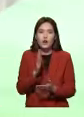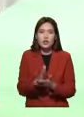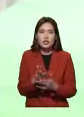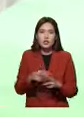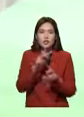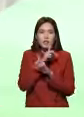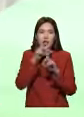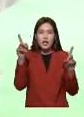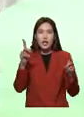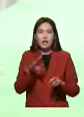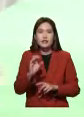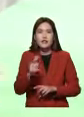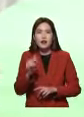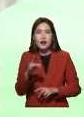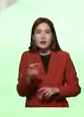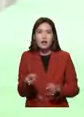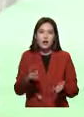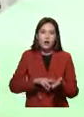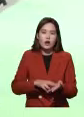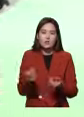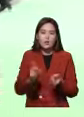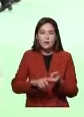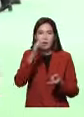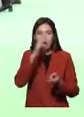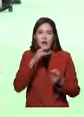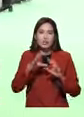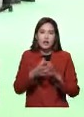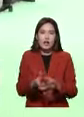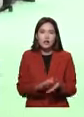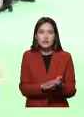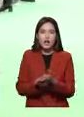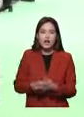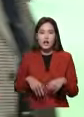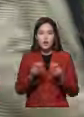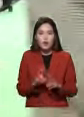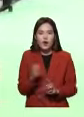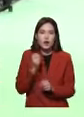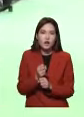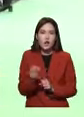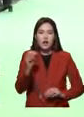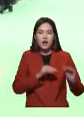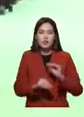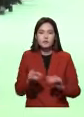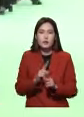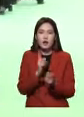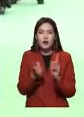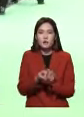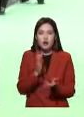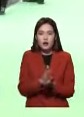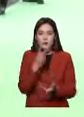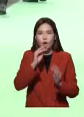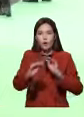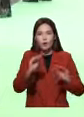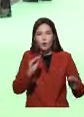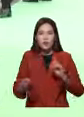ерекше географиялық орналасуына байланысты Қазақстан халықаралық ынтымақтастық үшін жаһандық алаңдардың біріне айналуда. Көрмелер,